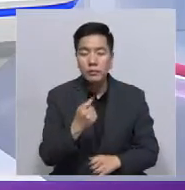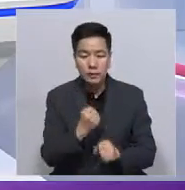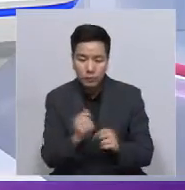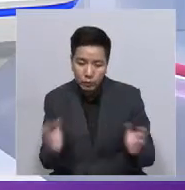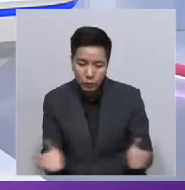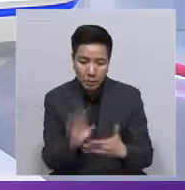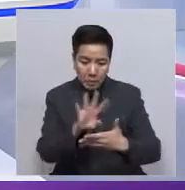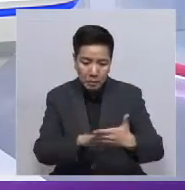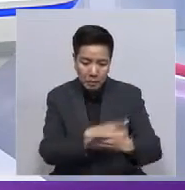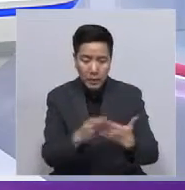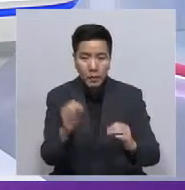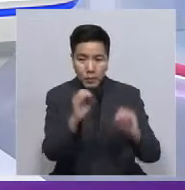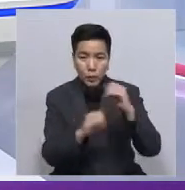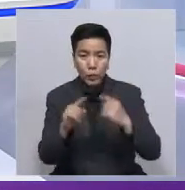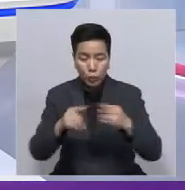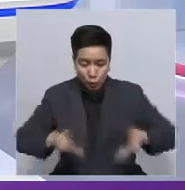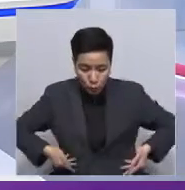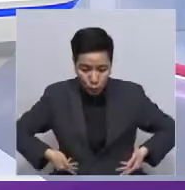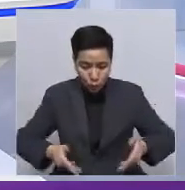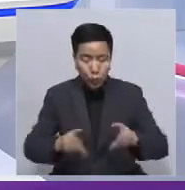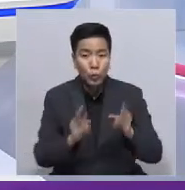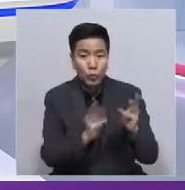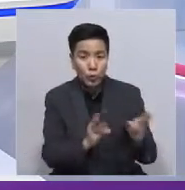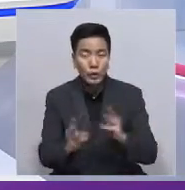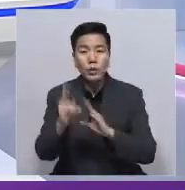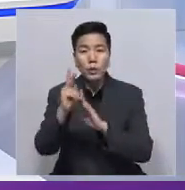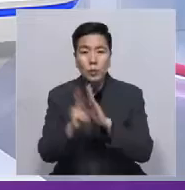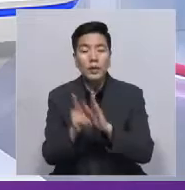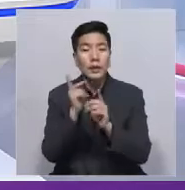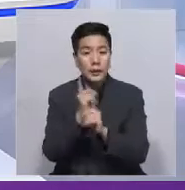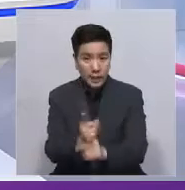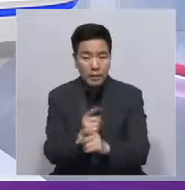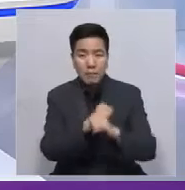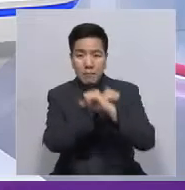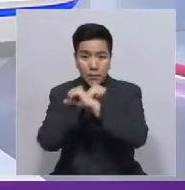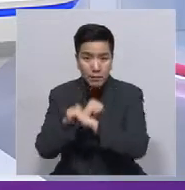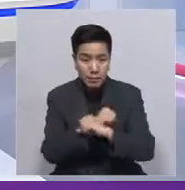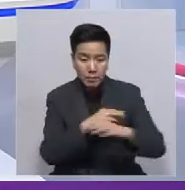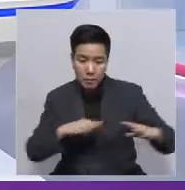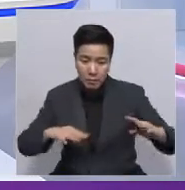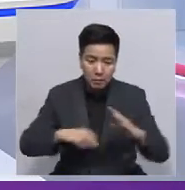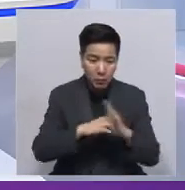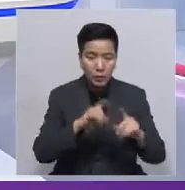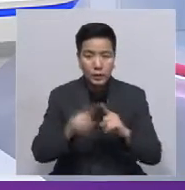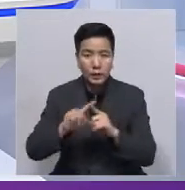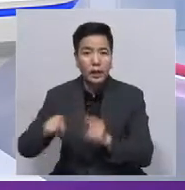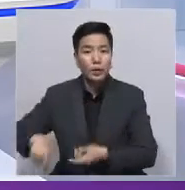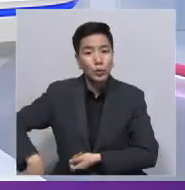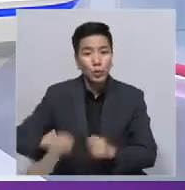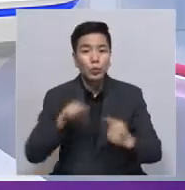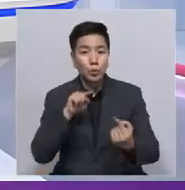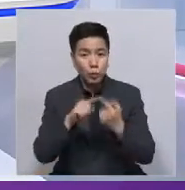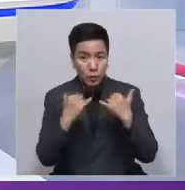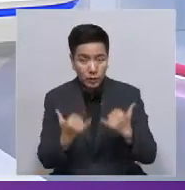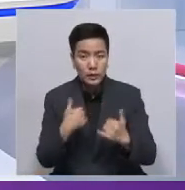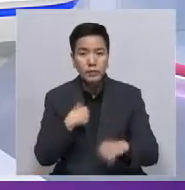จะเร่งผลักดันยุทธศาสตร์ความปลอดภัยทางถนนนะครับเน้นมาตรการทางกฎหมายเข้มงวดป้องกันอุบัติเหตุในช่วงเทศกาลสงกรานต์นะครับพ